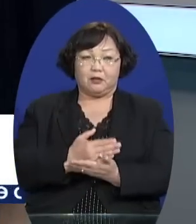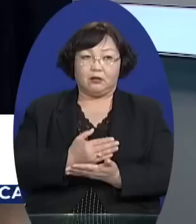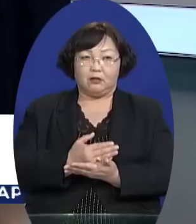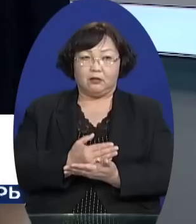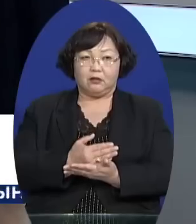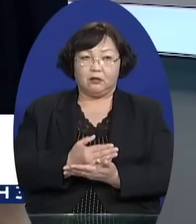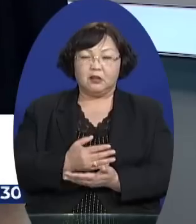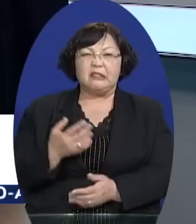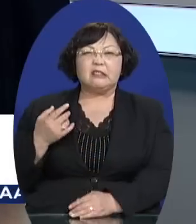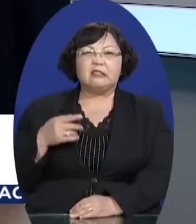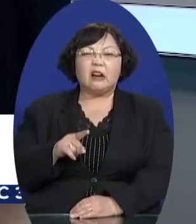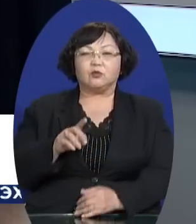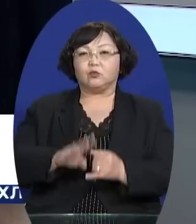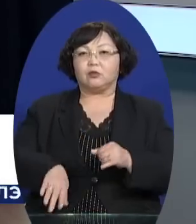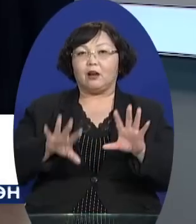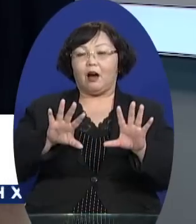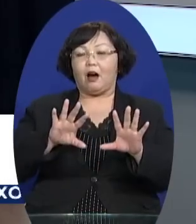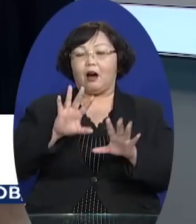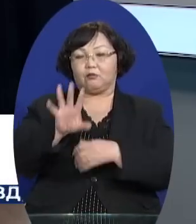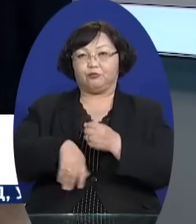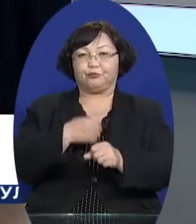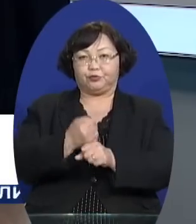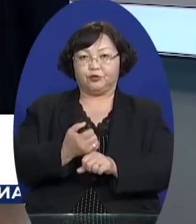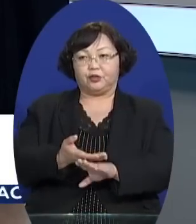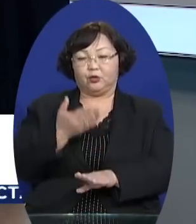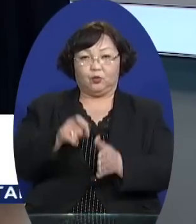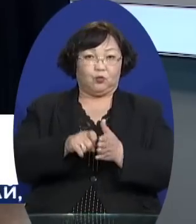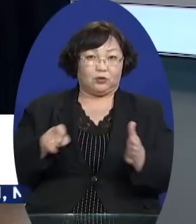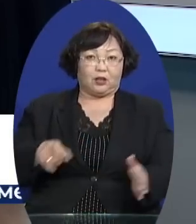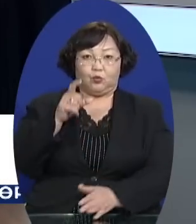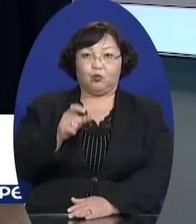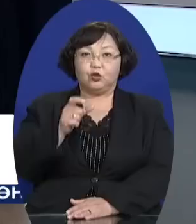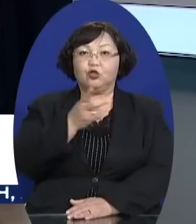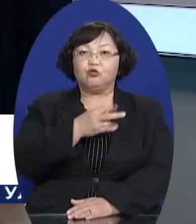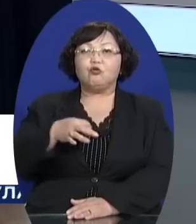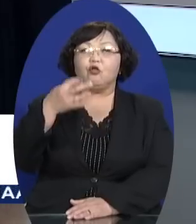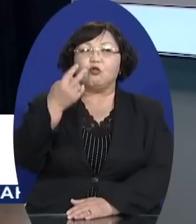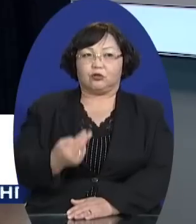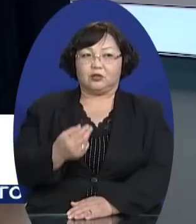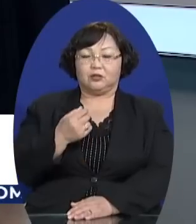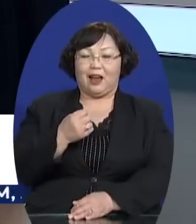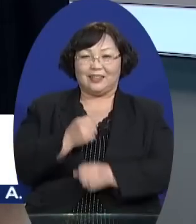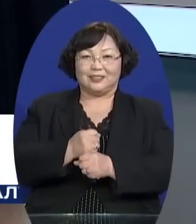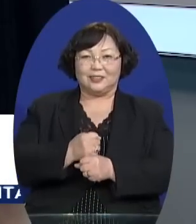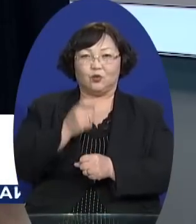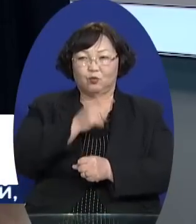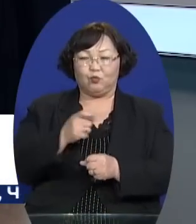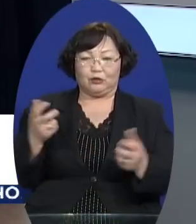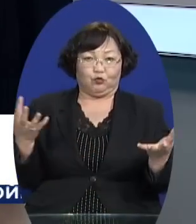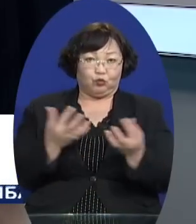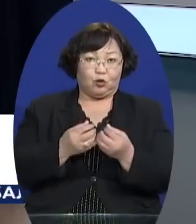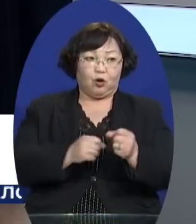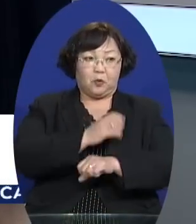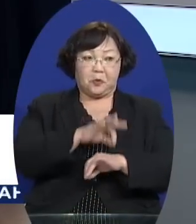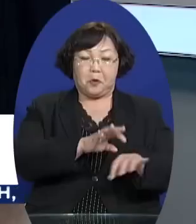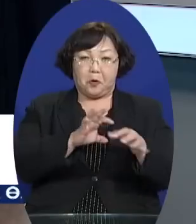бол тодруулах юм бол сүүлийн 10 гаруй жилд салбарын хүний нөөц энэ хэрээр одоо буурсан. За үүний одоо гол шалтгаан нь ковид цар тахал. За мөн үүнээс одоо